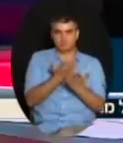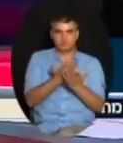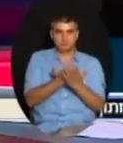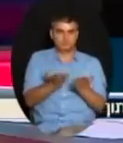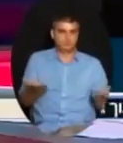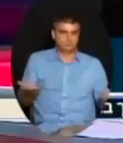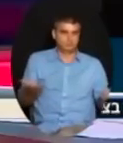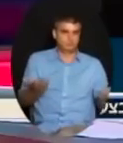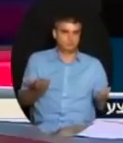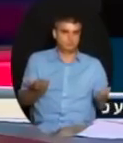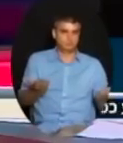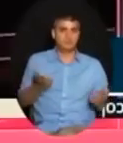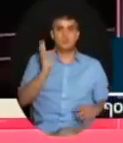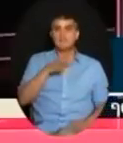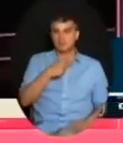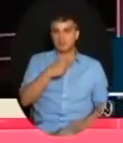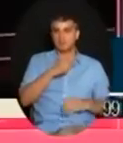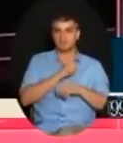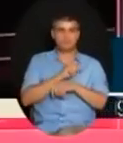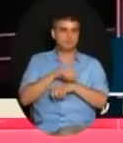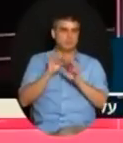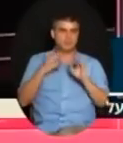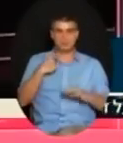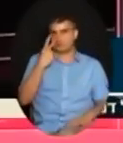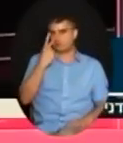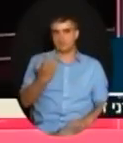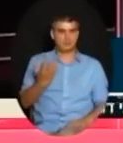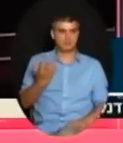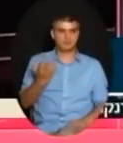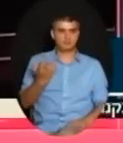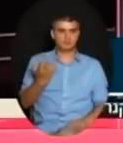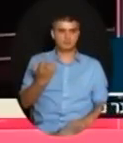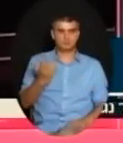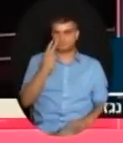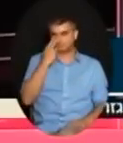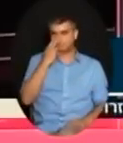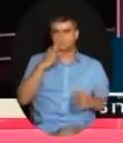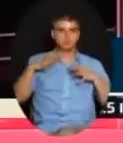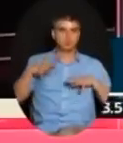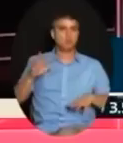לבן, עובדה אחרי עובדה. וגם בזמן אמת ראיתי את